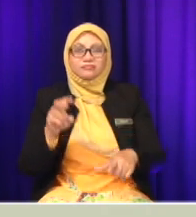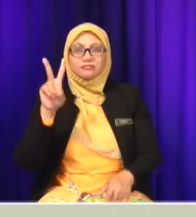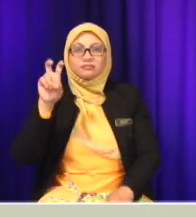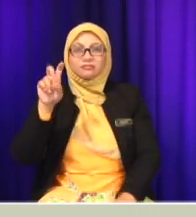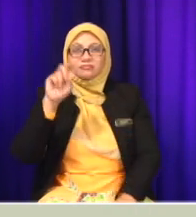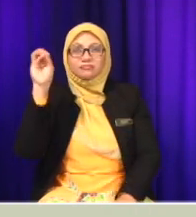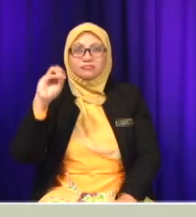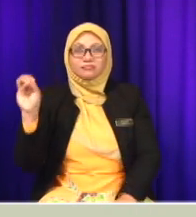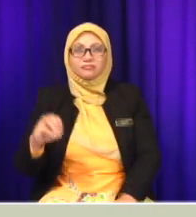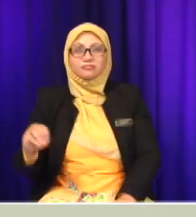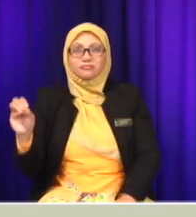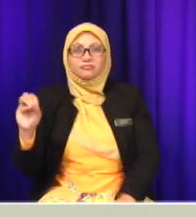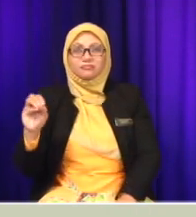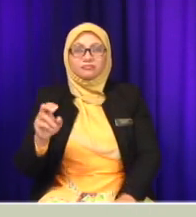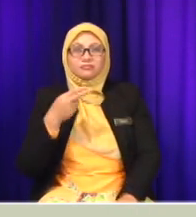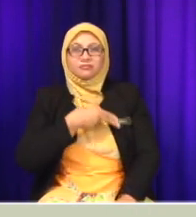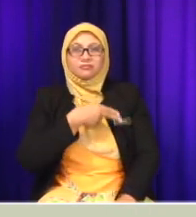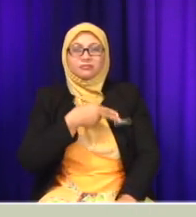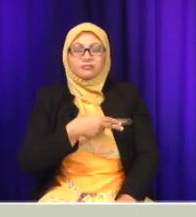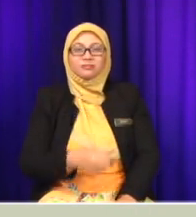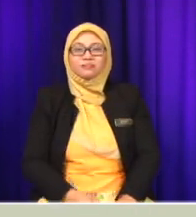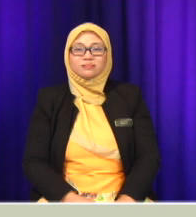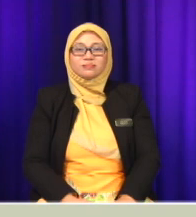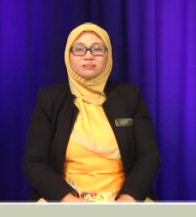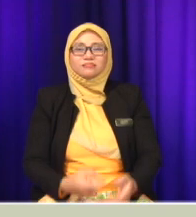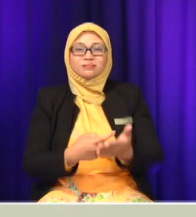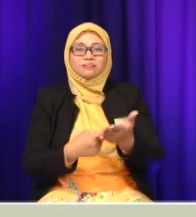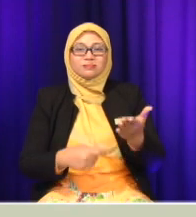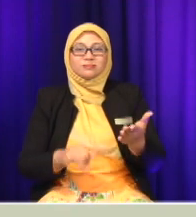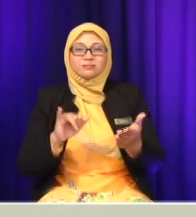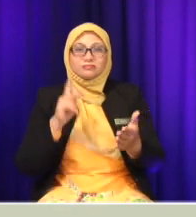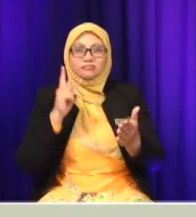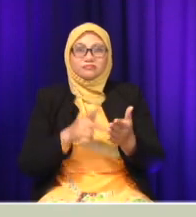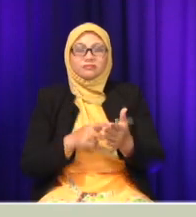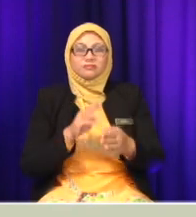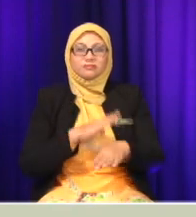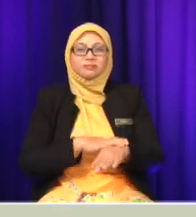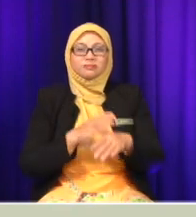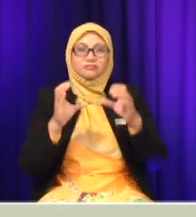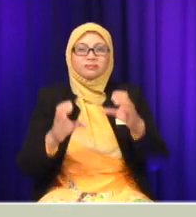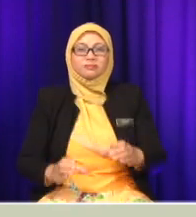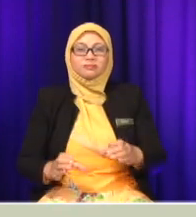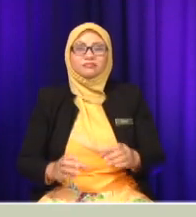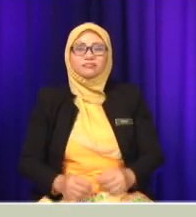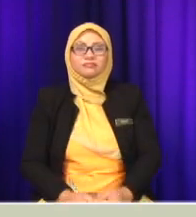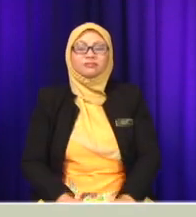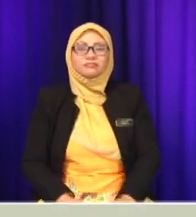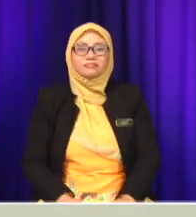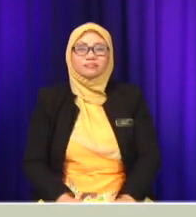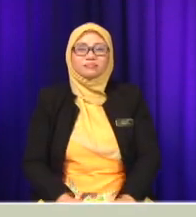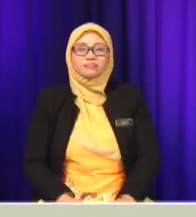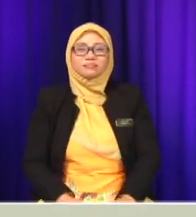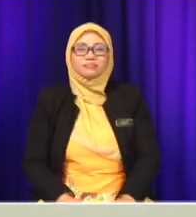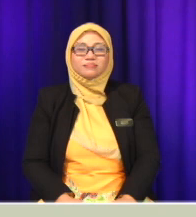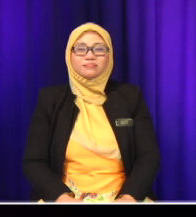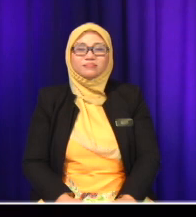baik soalan yang keempat harga yang dikenakan kepada pelanggan okey Berapa harga yang dikenakan kepada pelanggan Ah ini